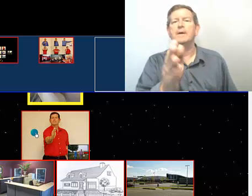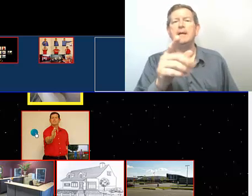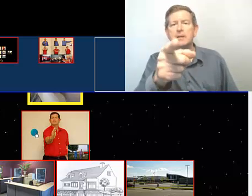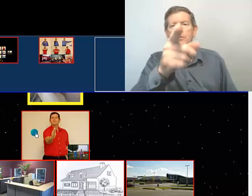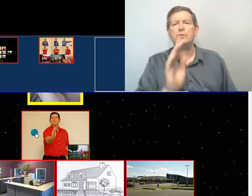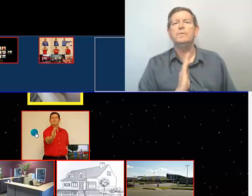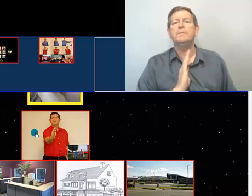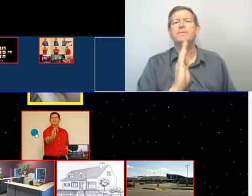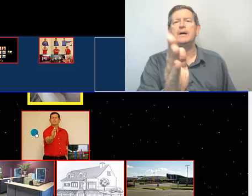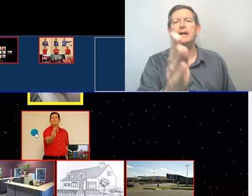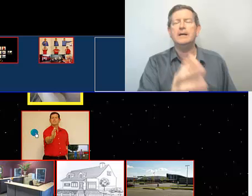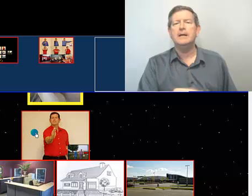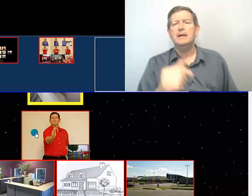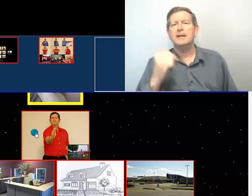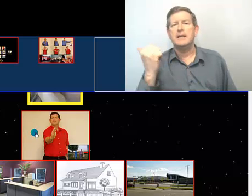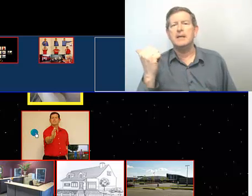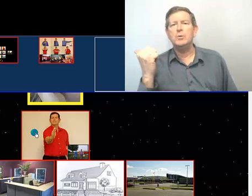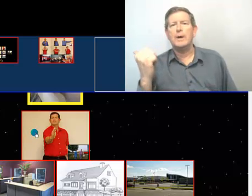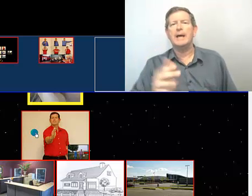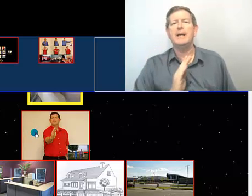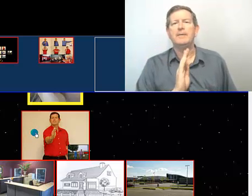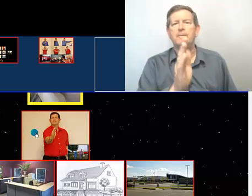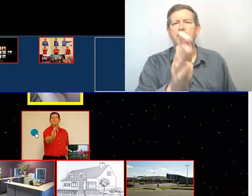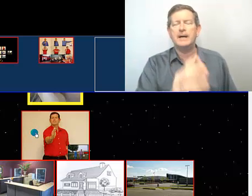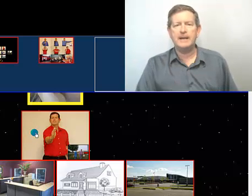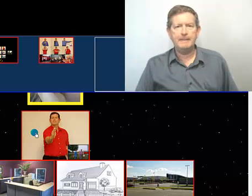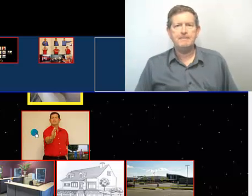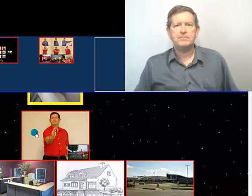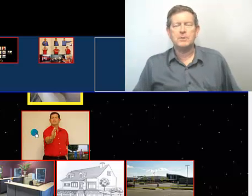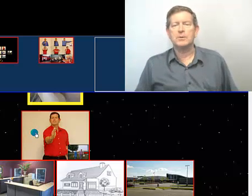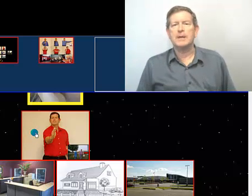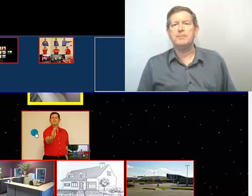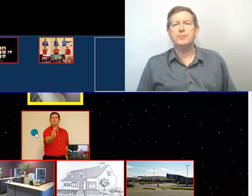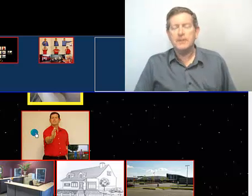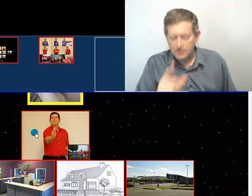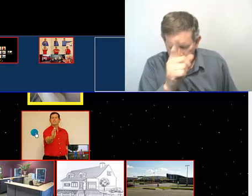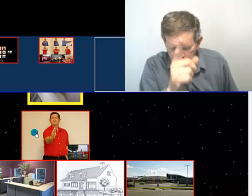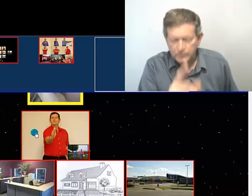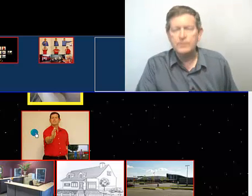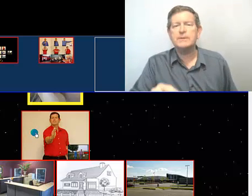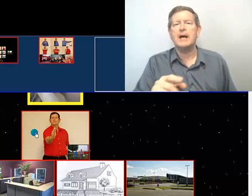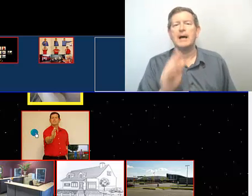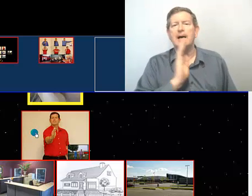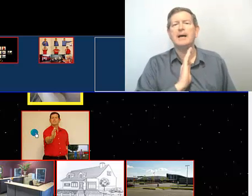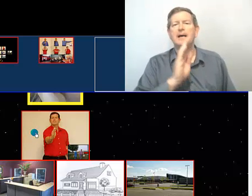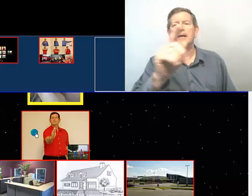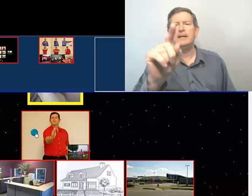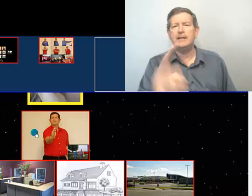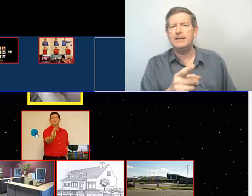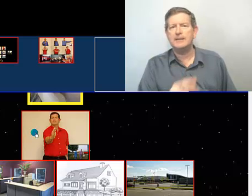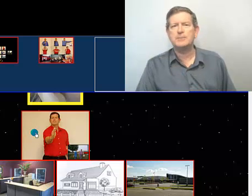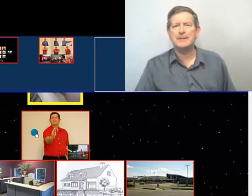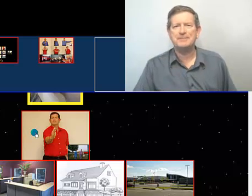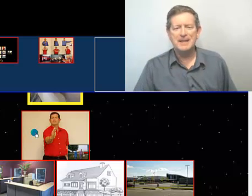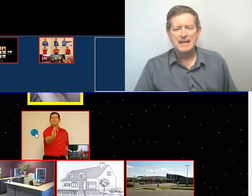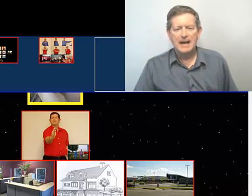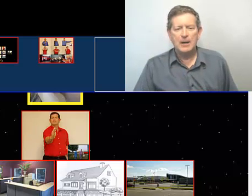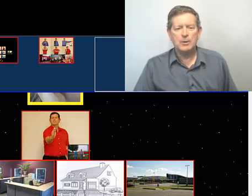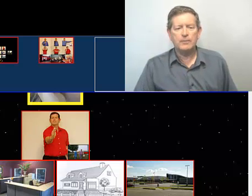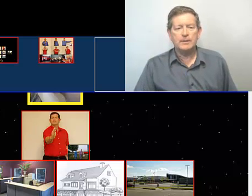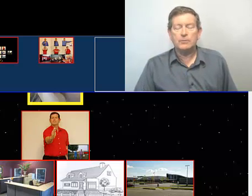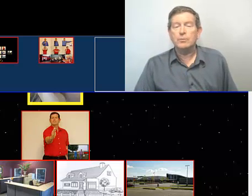je vais, tu vas, il ou elle va, et puis vous allez, n'est-ce